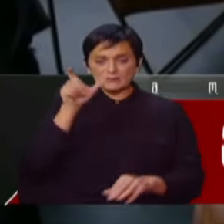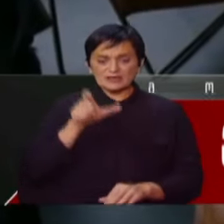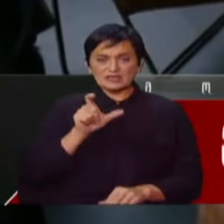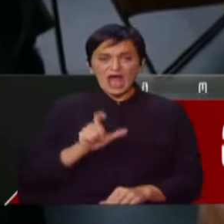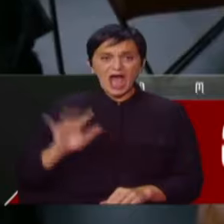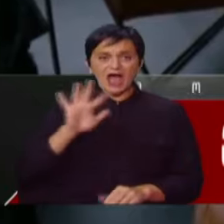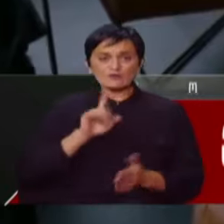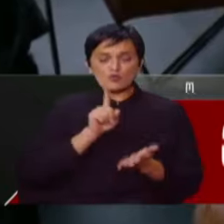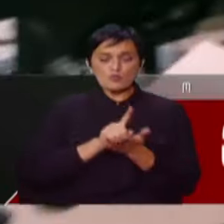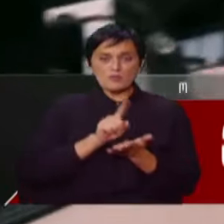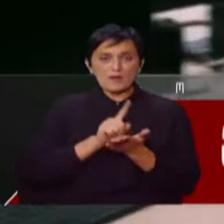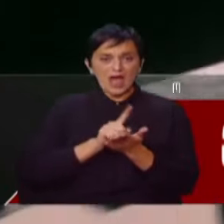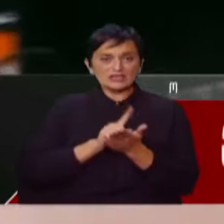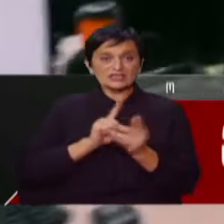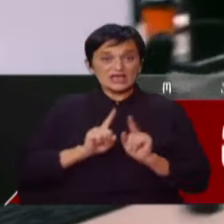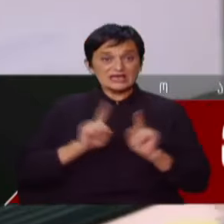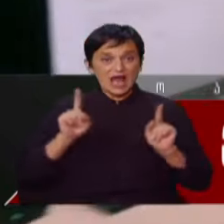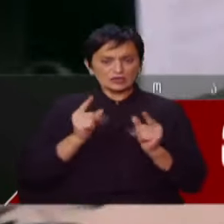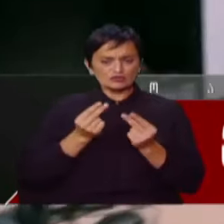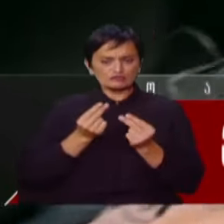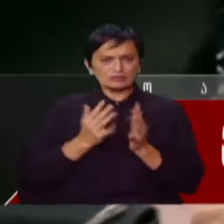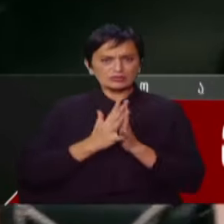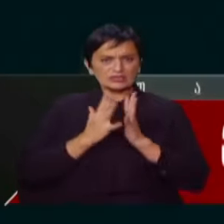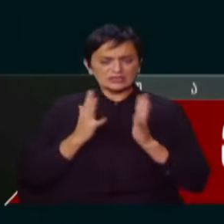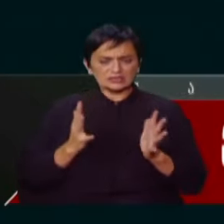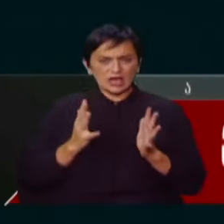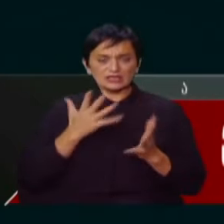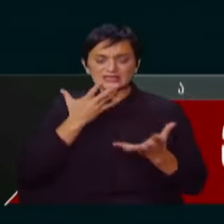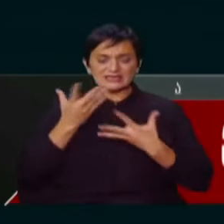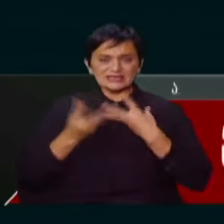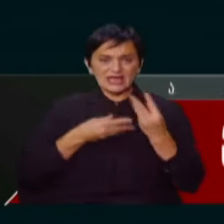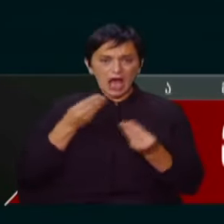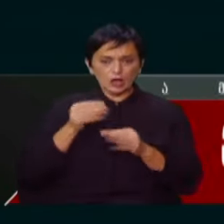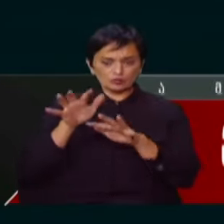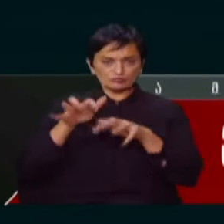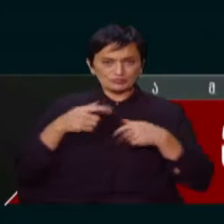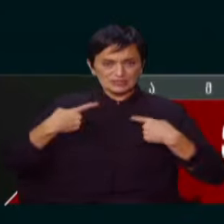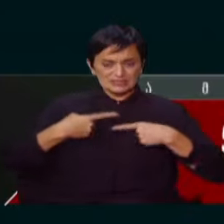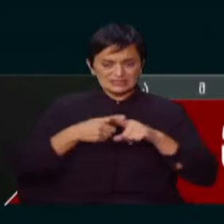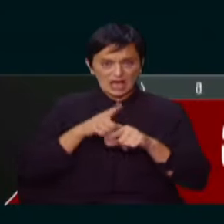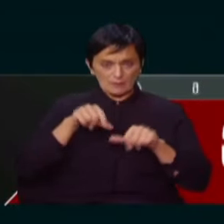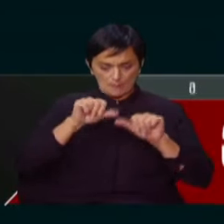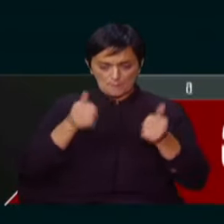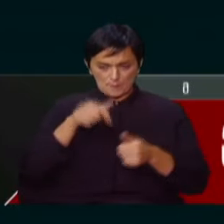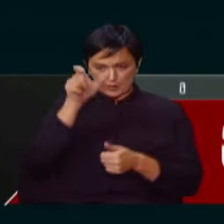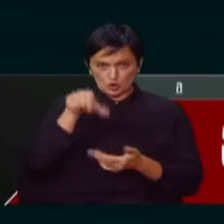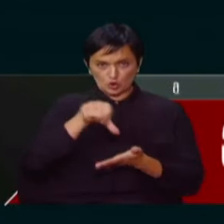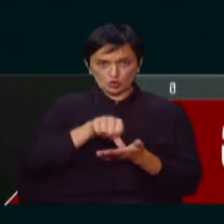ევროპელი პენსიონერებისათვის განსაკუთრებით დიდი ოდენობით თანხების თაღლითურად დაუფლების სქემაში ფიგურირებდა.